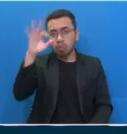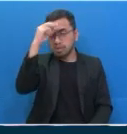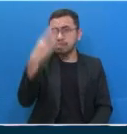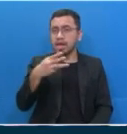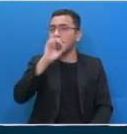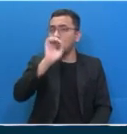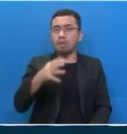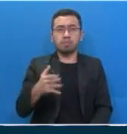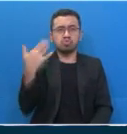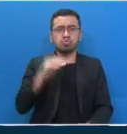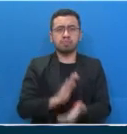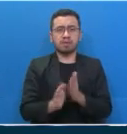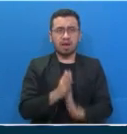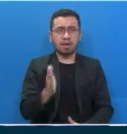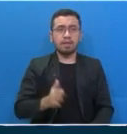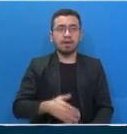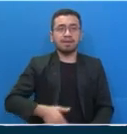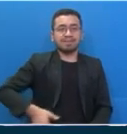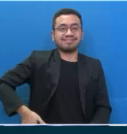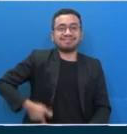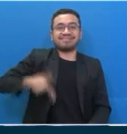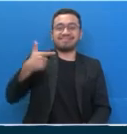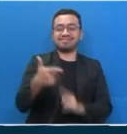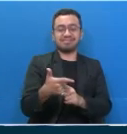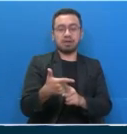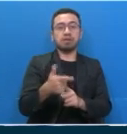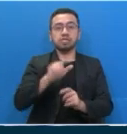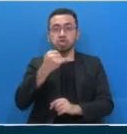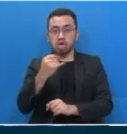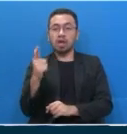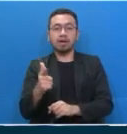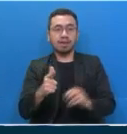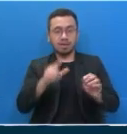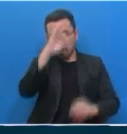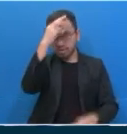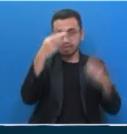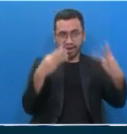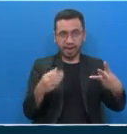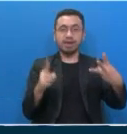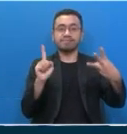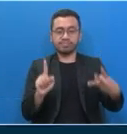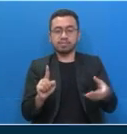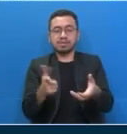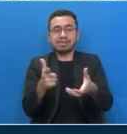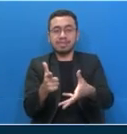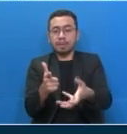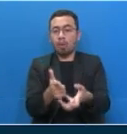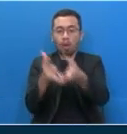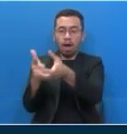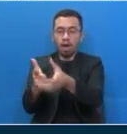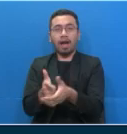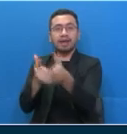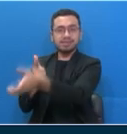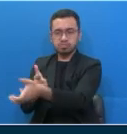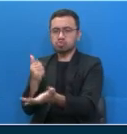menyerahkan senjata HS milik Yosua kepada Verdi Sambo. Artinya harusnya ditemukan sidik jari ketiga terdakwa lainnya selain sidik jari